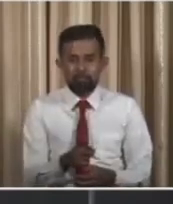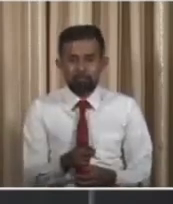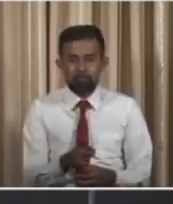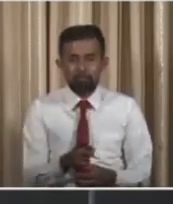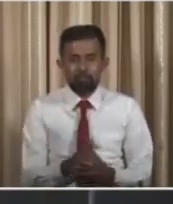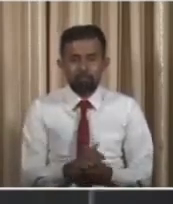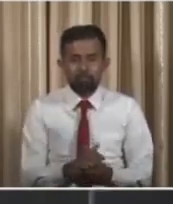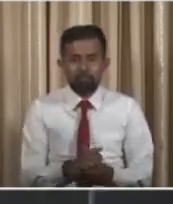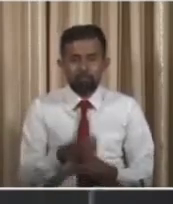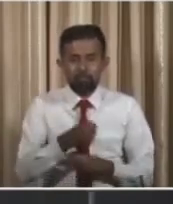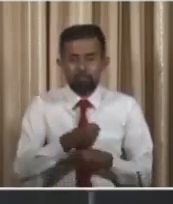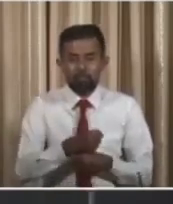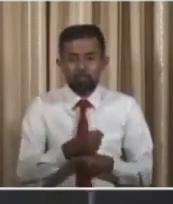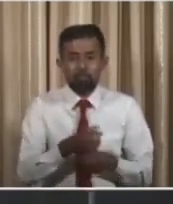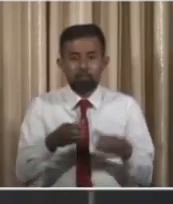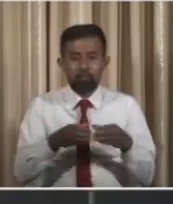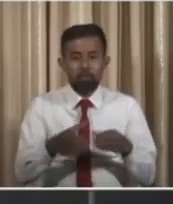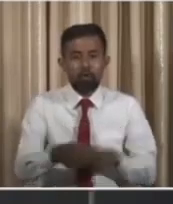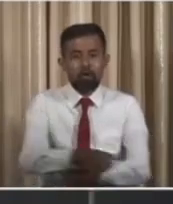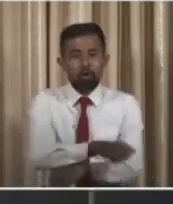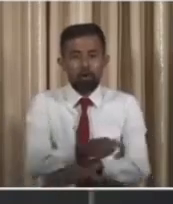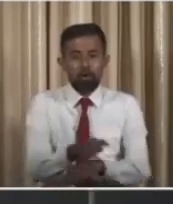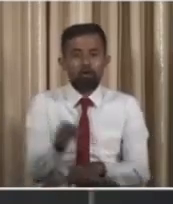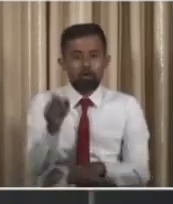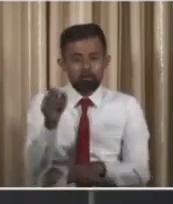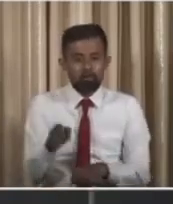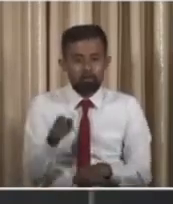garu andu paksi perdana sanggida itu tuh mata api